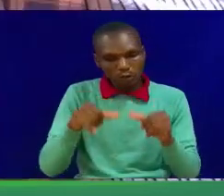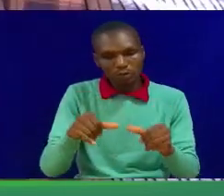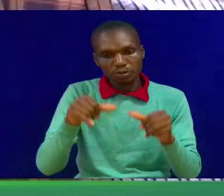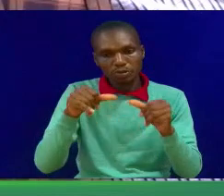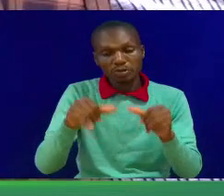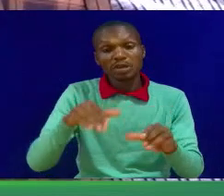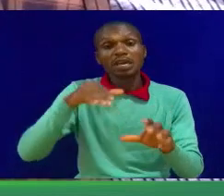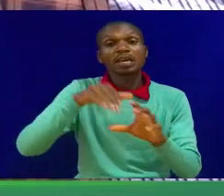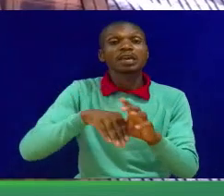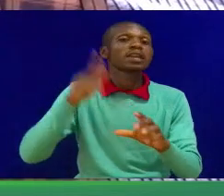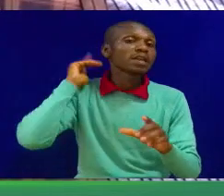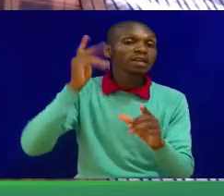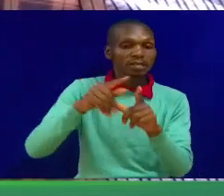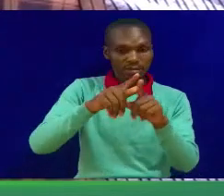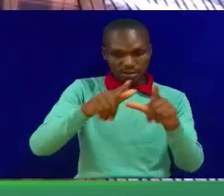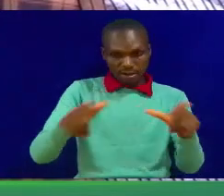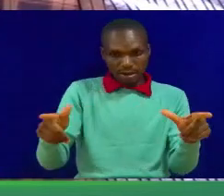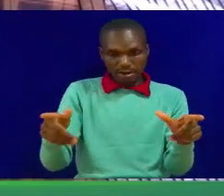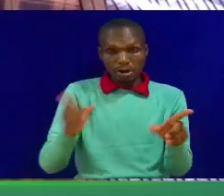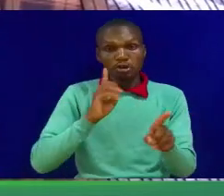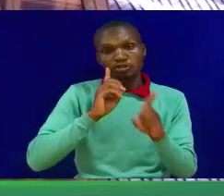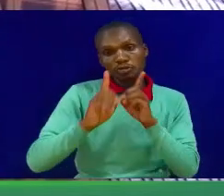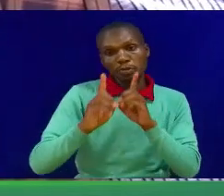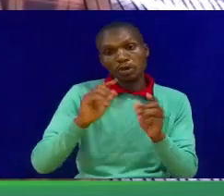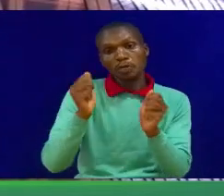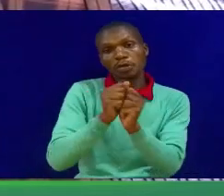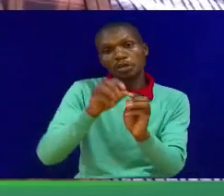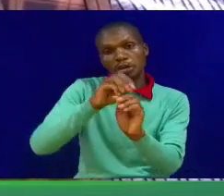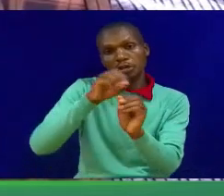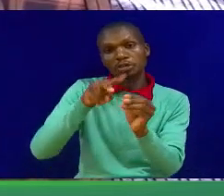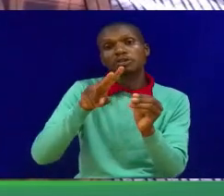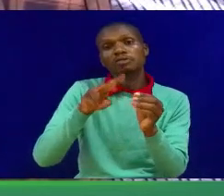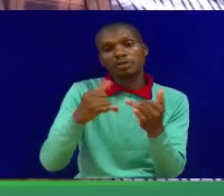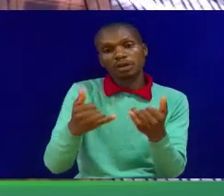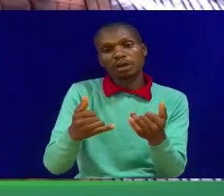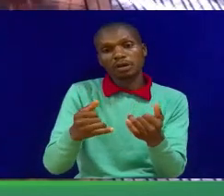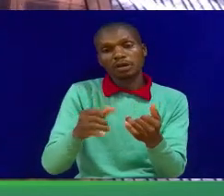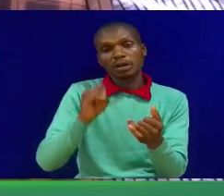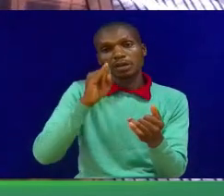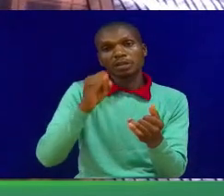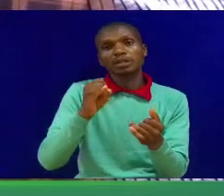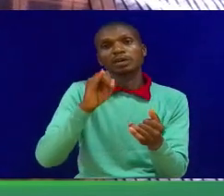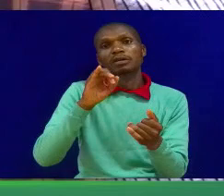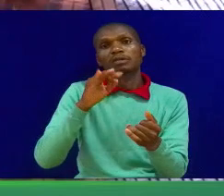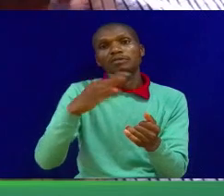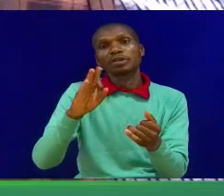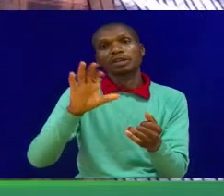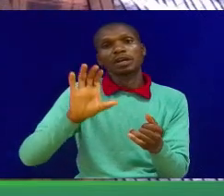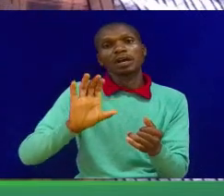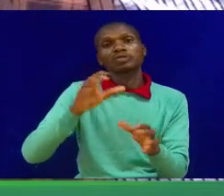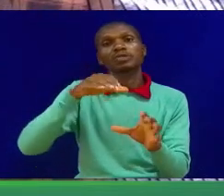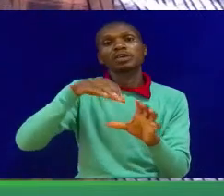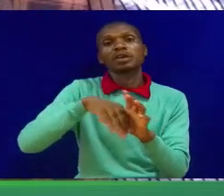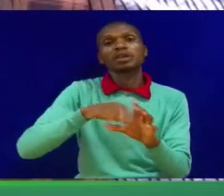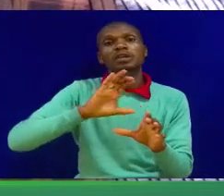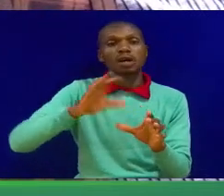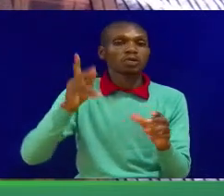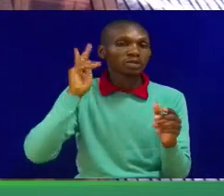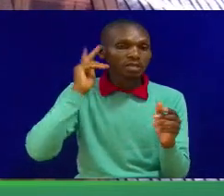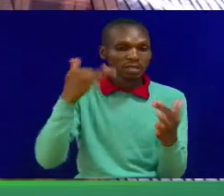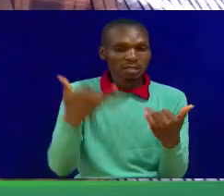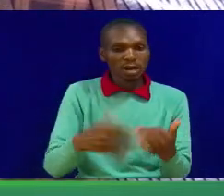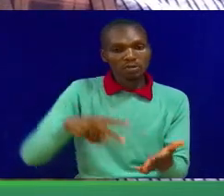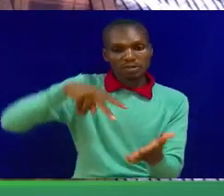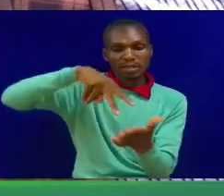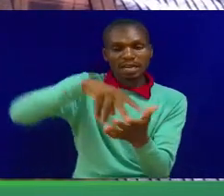orogongo ruagusi. Pahukwana, nikitase ni Kiandis TV, Interfaith Council imeye kaunti ya Kisii, nikabono beso kire